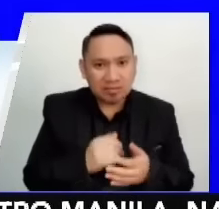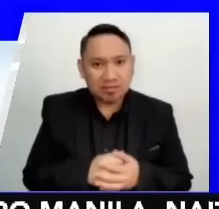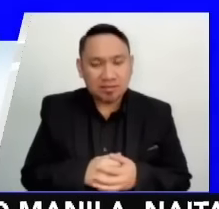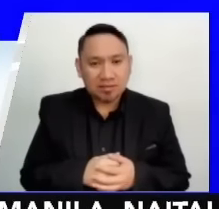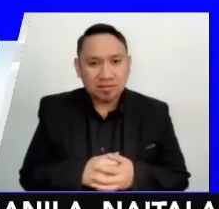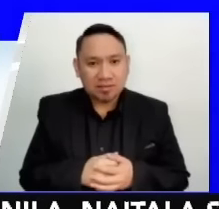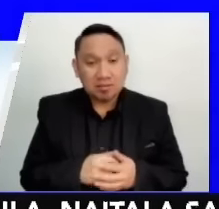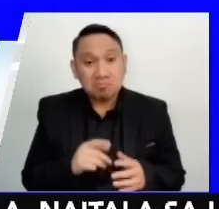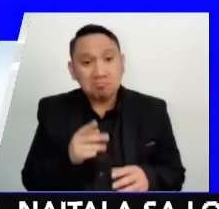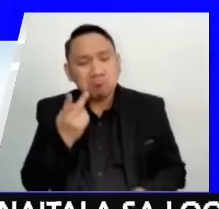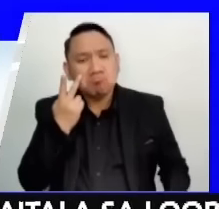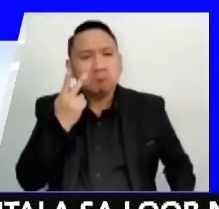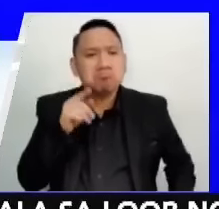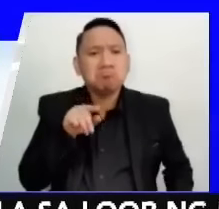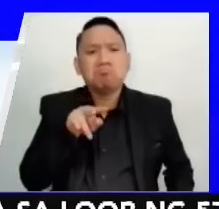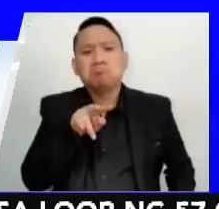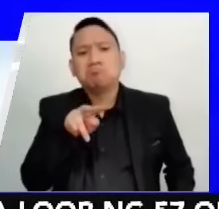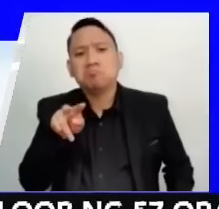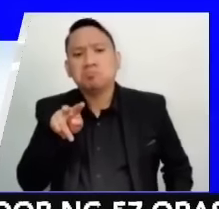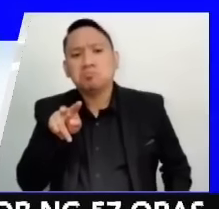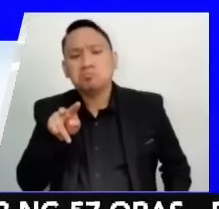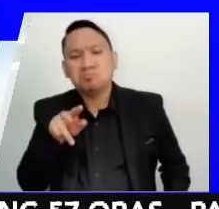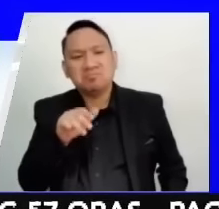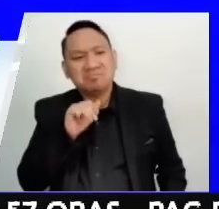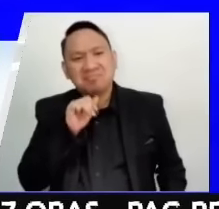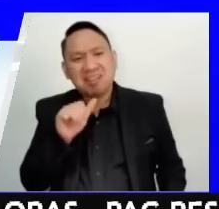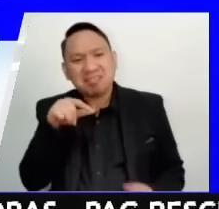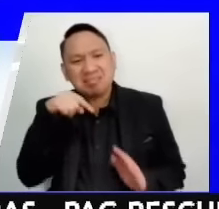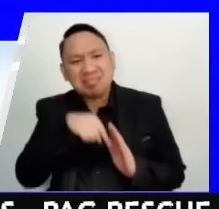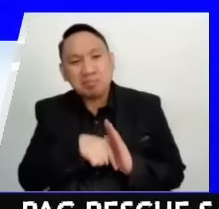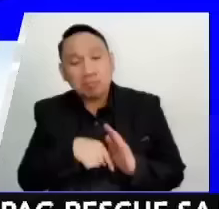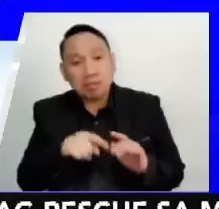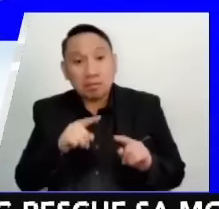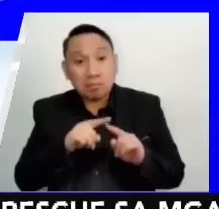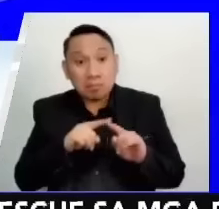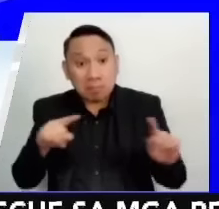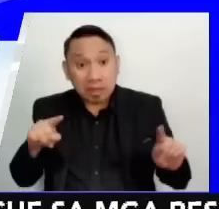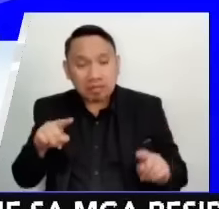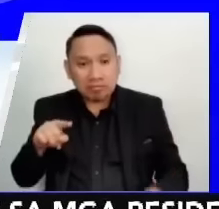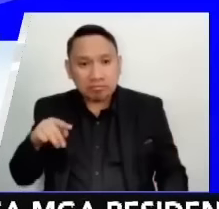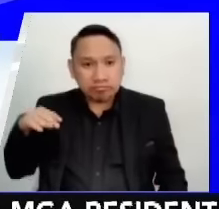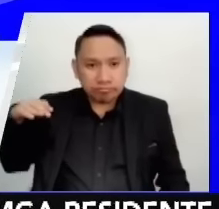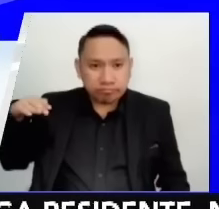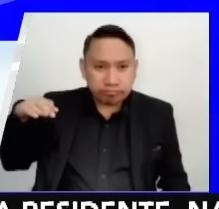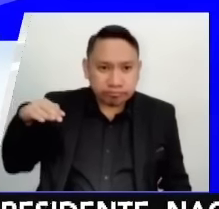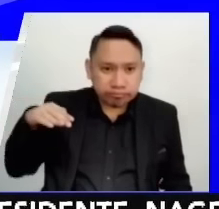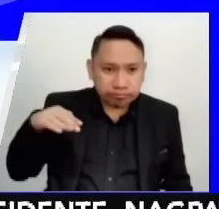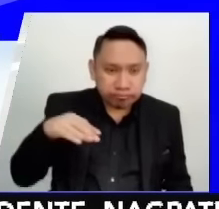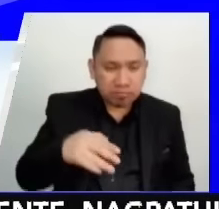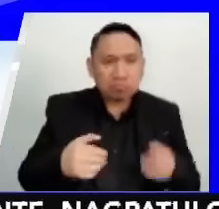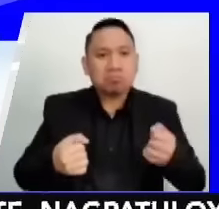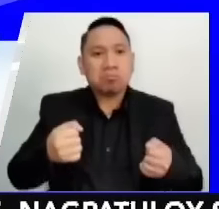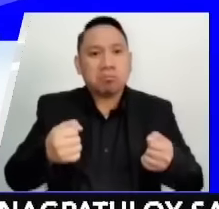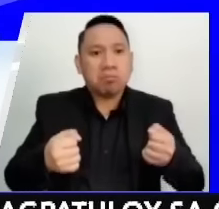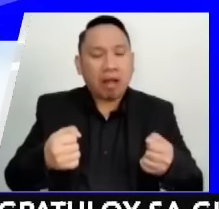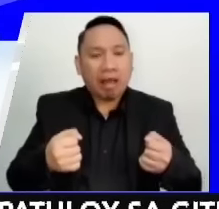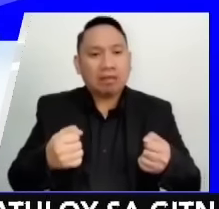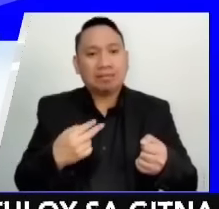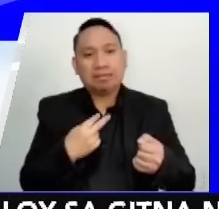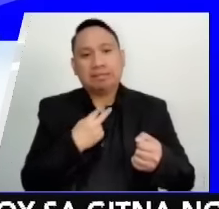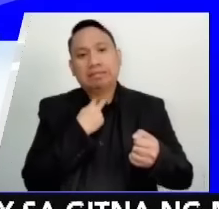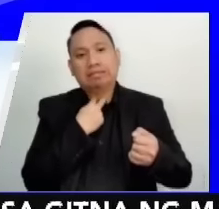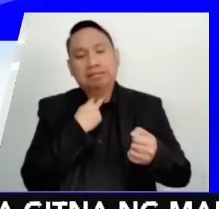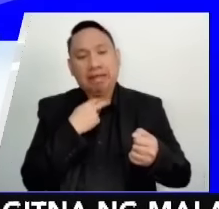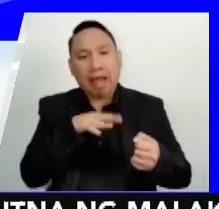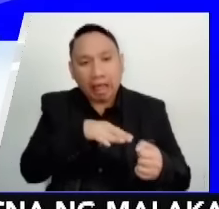tingin, mukhang mababaw lang ang tubig. Pero kapag sumuong na ang kanilang mga sasakyan, wala na silang magawa kundi umatras